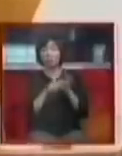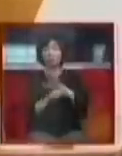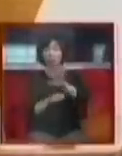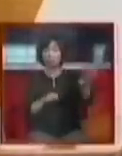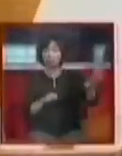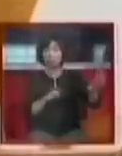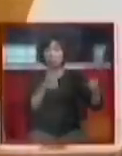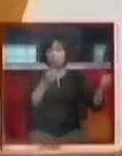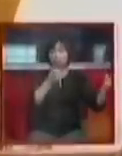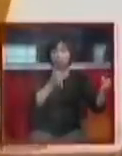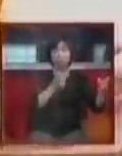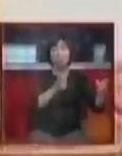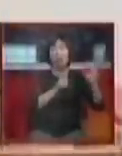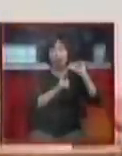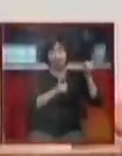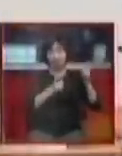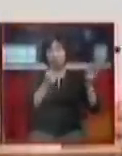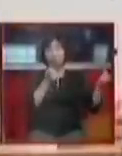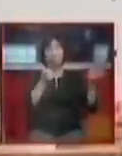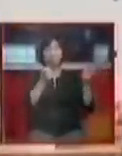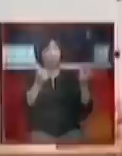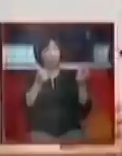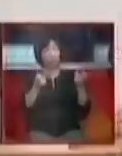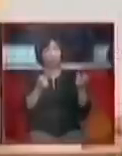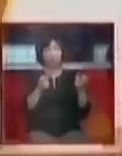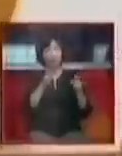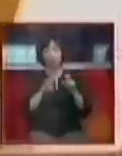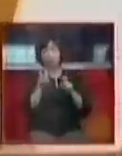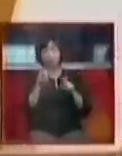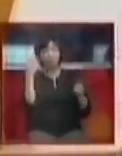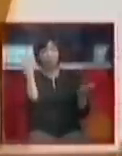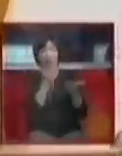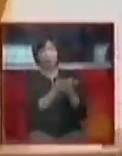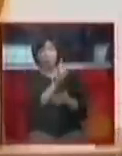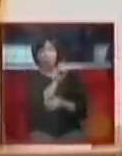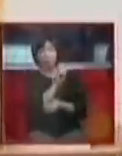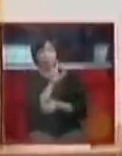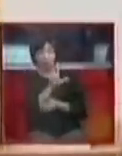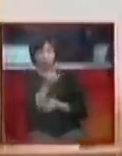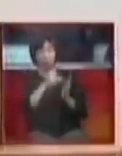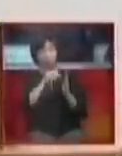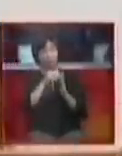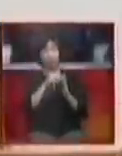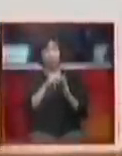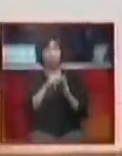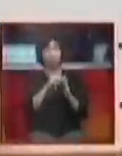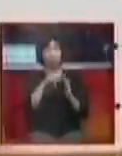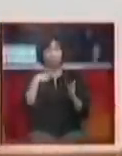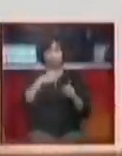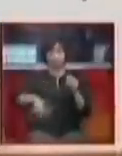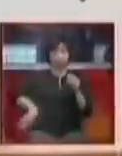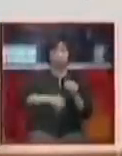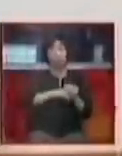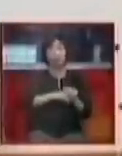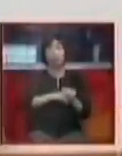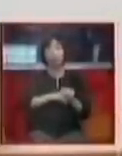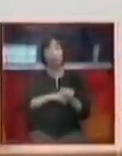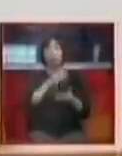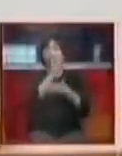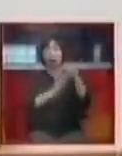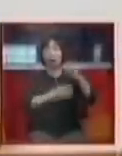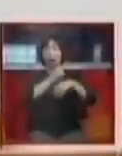kanilang administrasyon, ang naidagdag nilang tourist arrivals, 1.3 million lamang, may ambag pa kaming kalahating taon